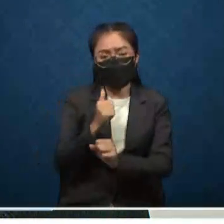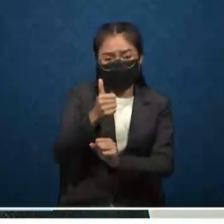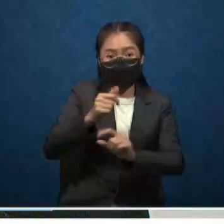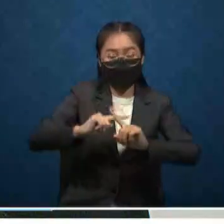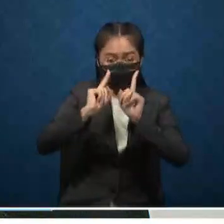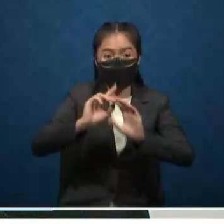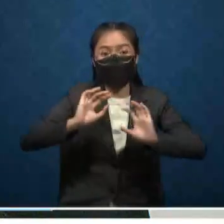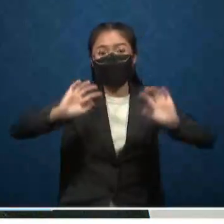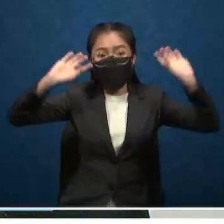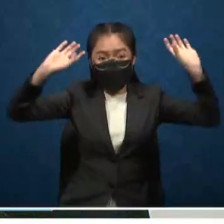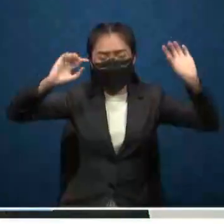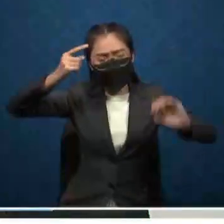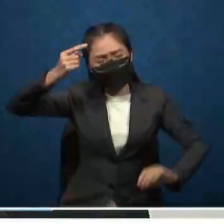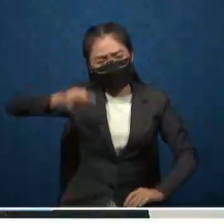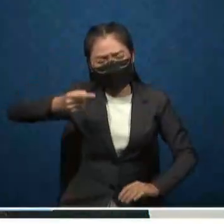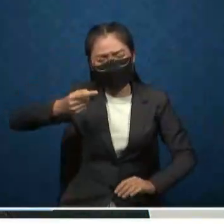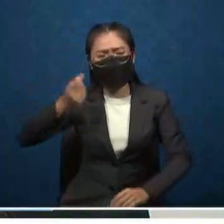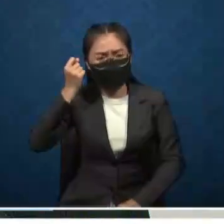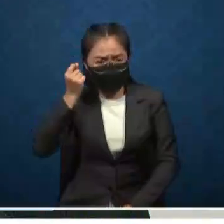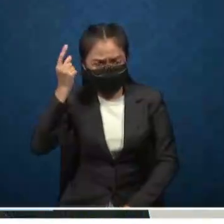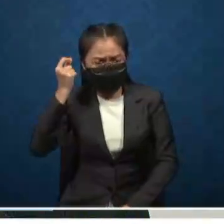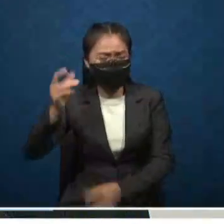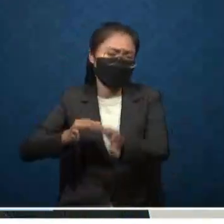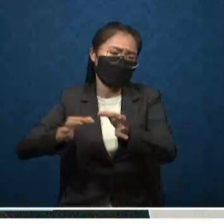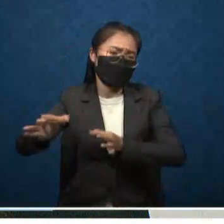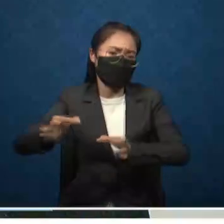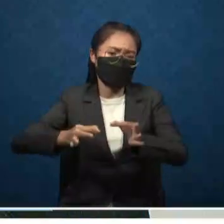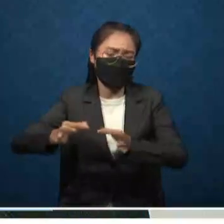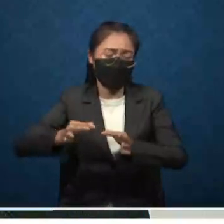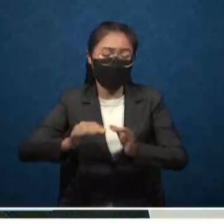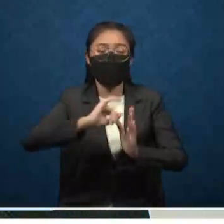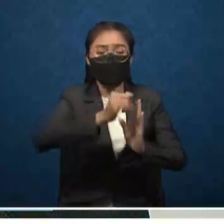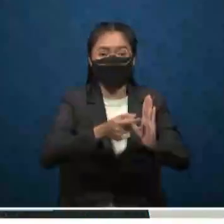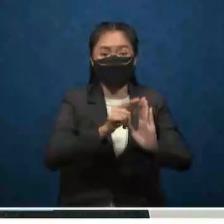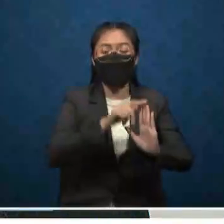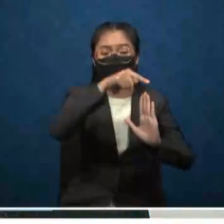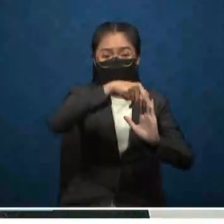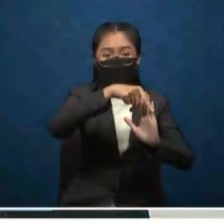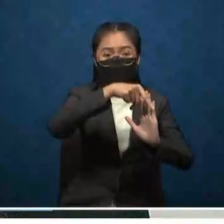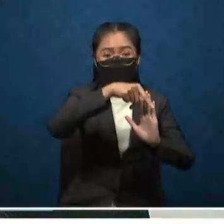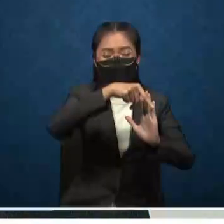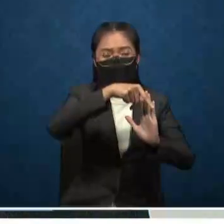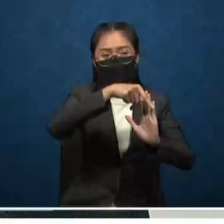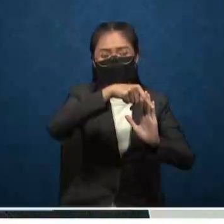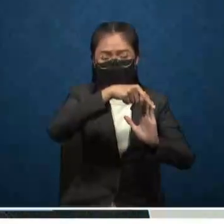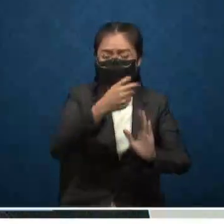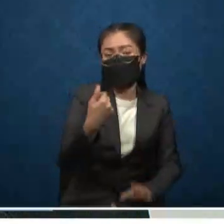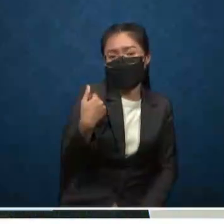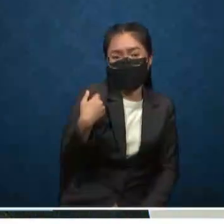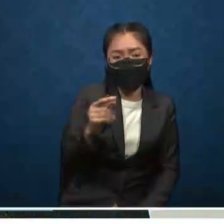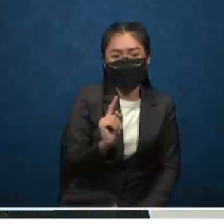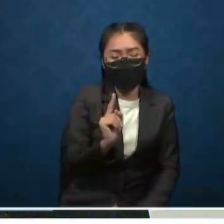ัด นาจะตองทำความเข้าใจกัประชาชนให้มากยงขึ้นเพื่เอิจัหวดแร่ มี